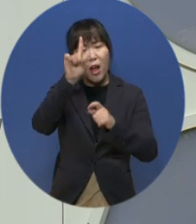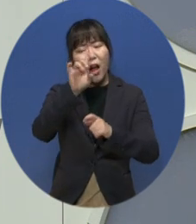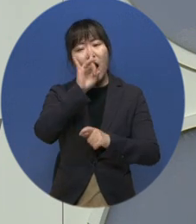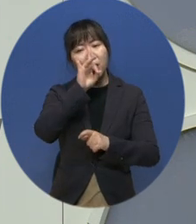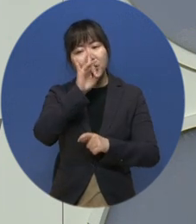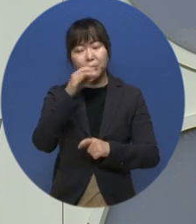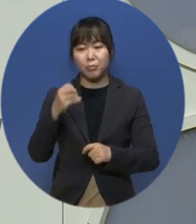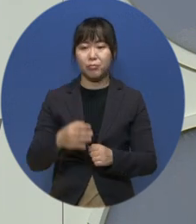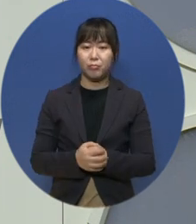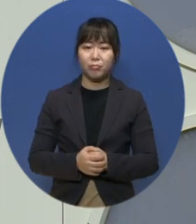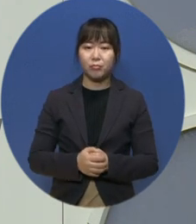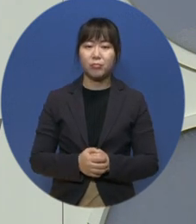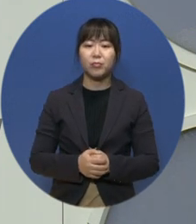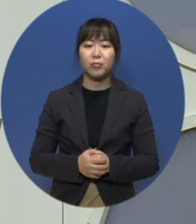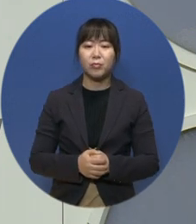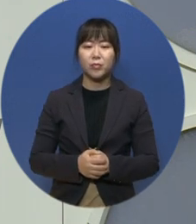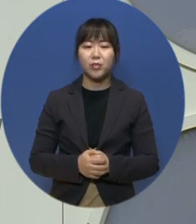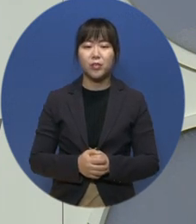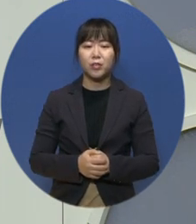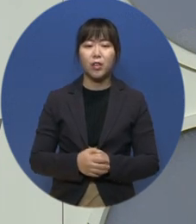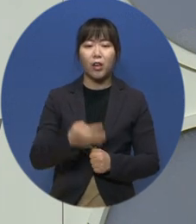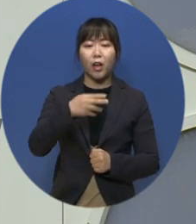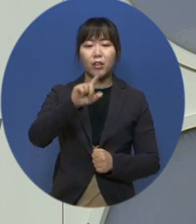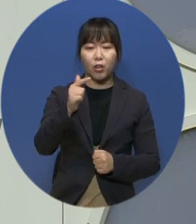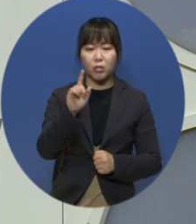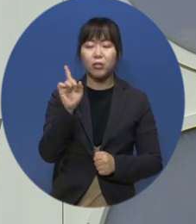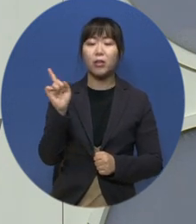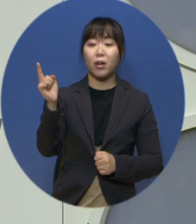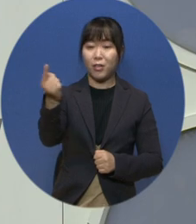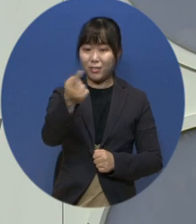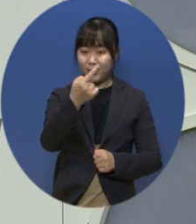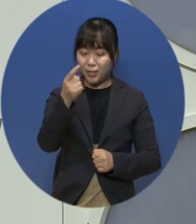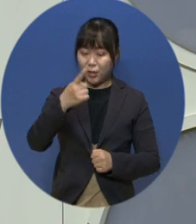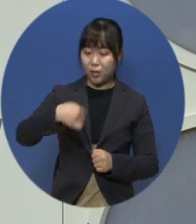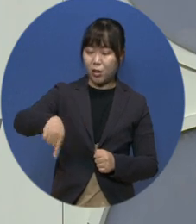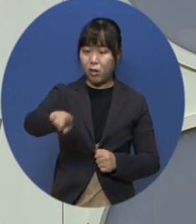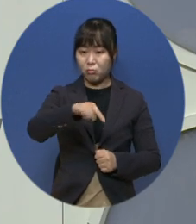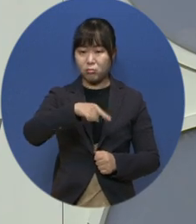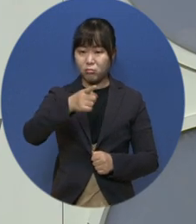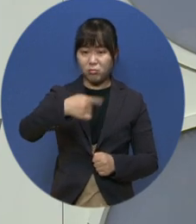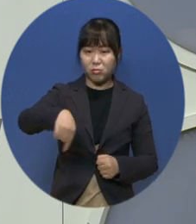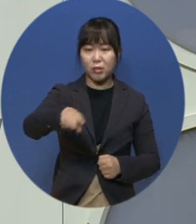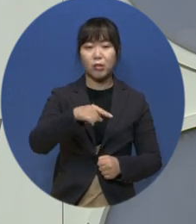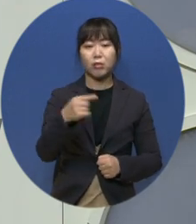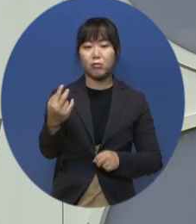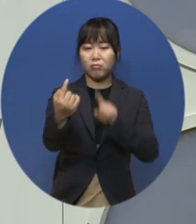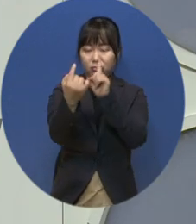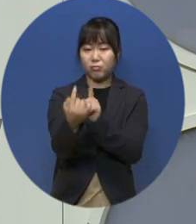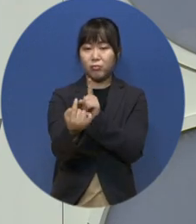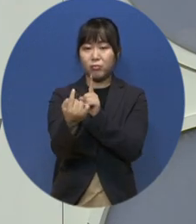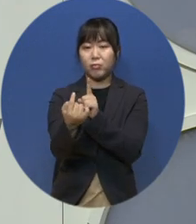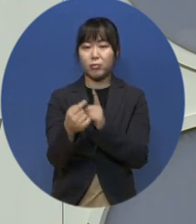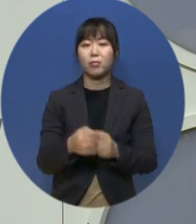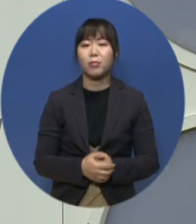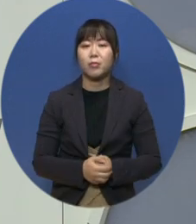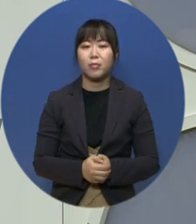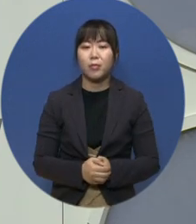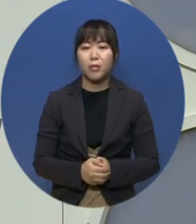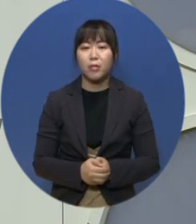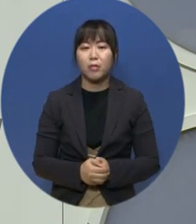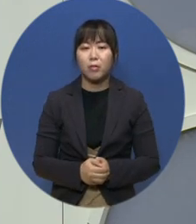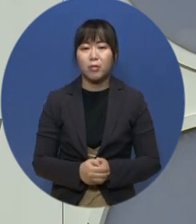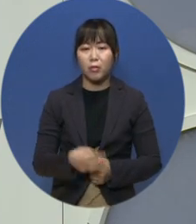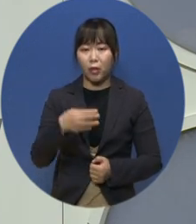그게 turn, 그 돈다란 turn. 이제 그걸 하는 거예요. 그럼 이제 둘이 이렇게 앉았잖아요. 그럼 그